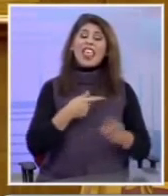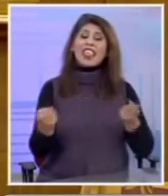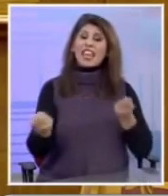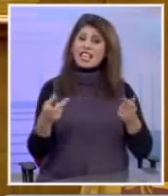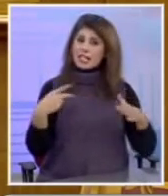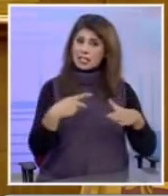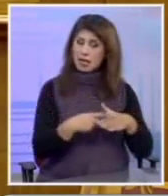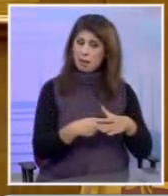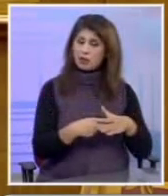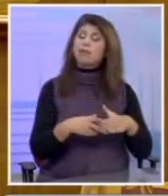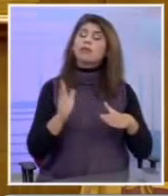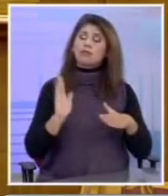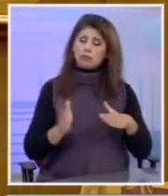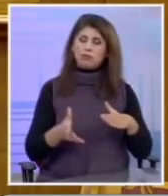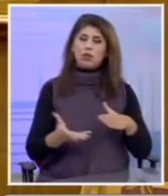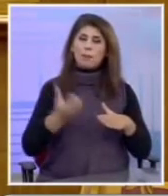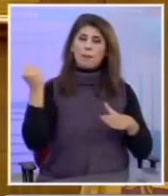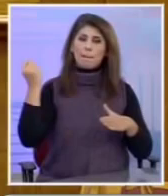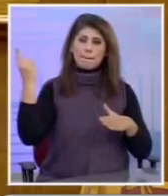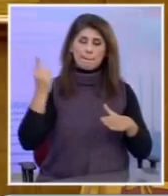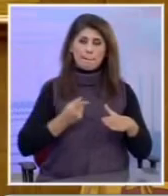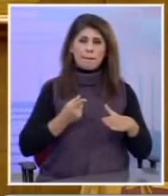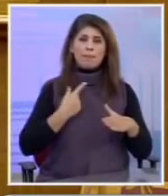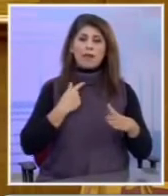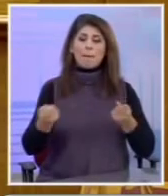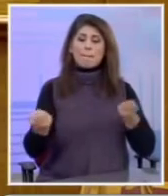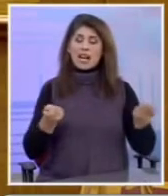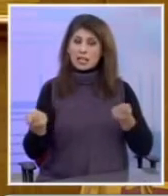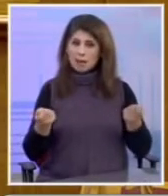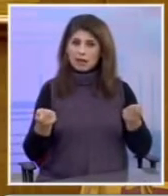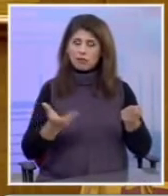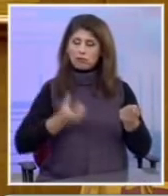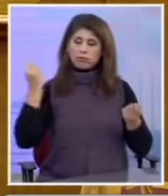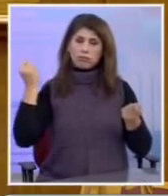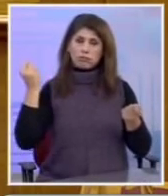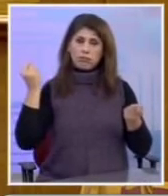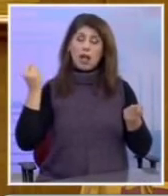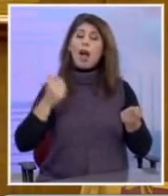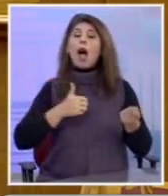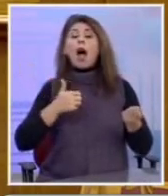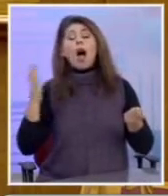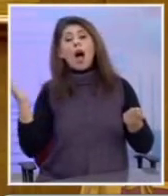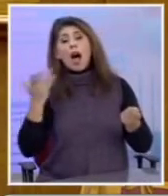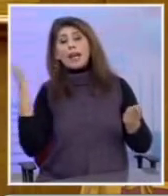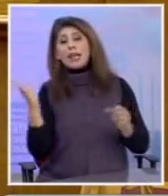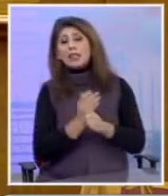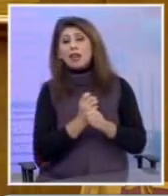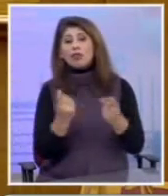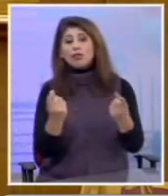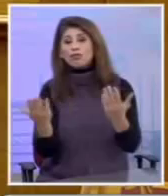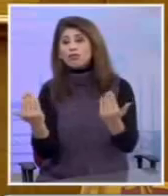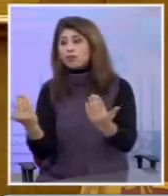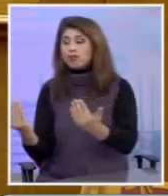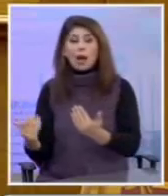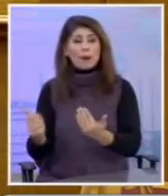τραπεζών μπορούσαν να κρατήσουν το management τους, εφόσον κατόρθωναν να προσελκύσουν από τον ιδιωτικό